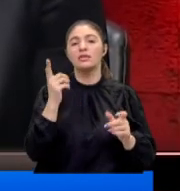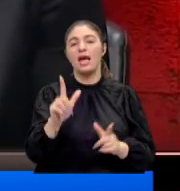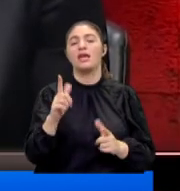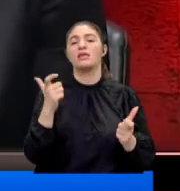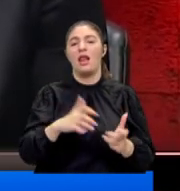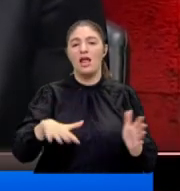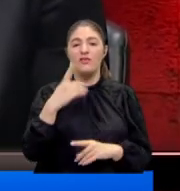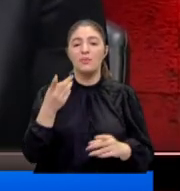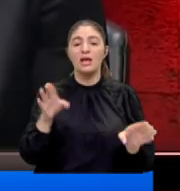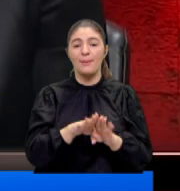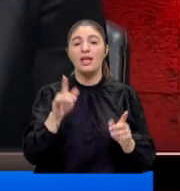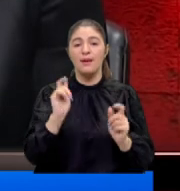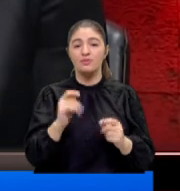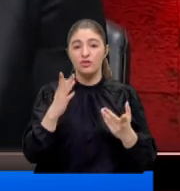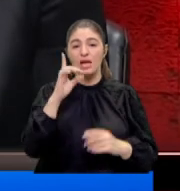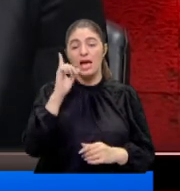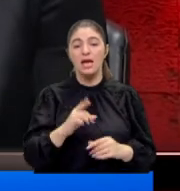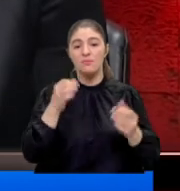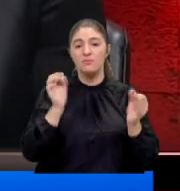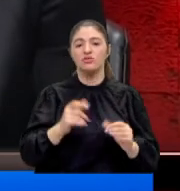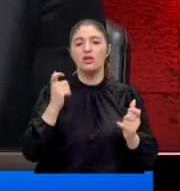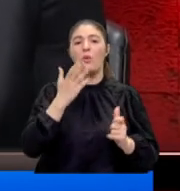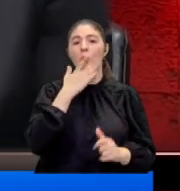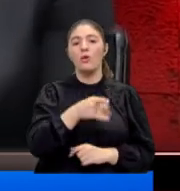yerlerdir ve bir kapatma yapılacaksa ilk başlanacak yer okul değildir